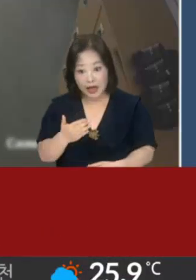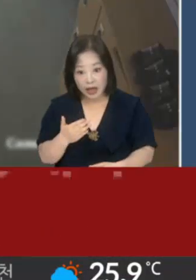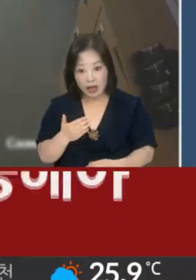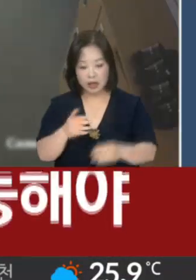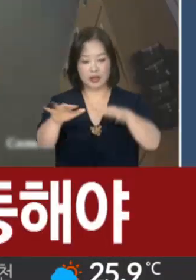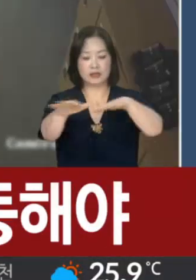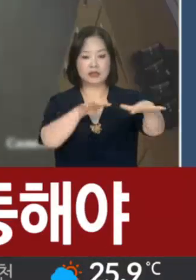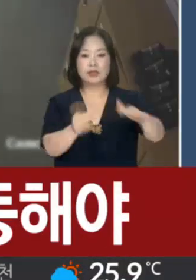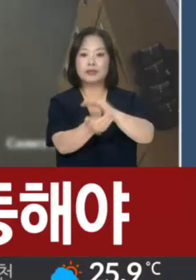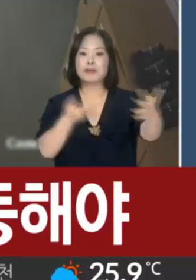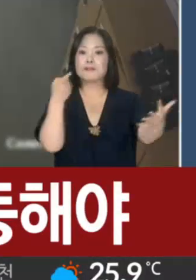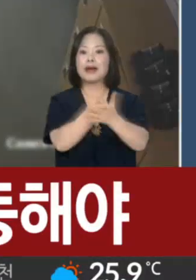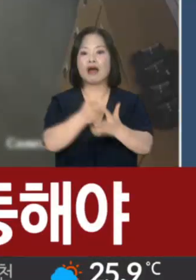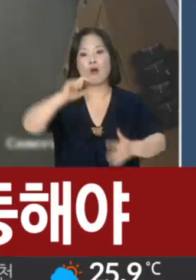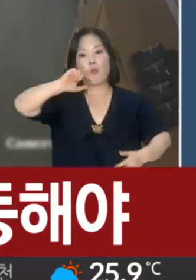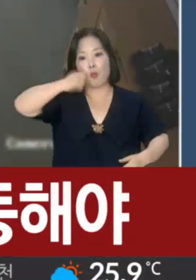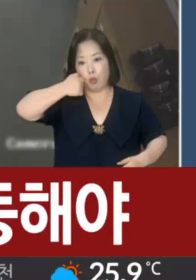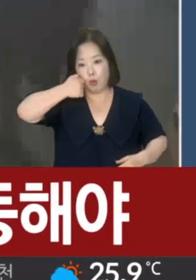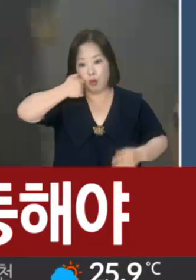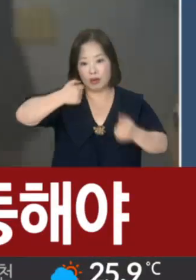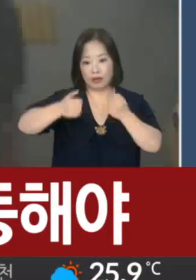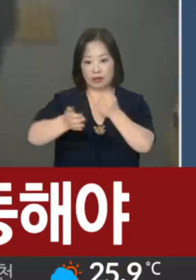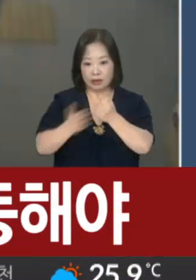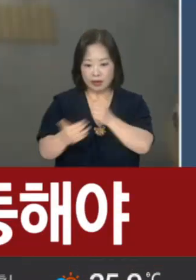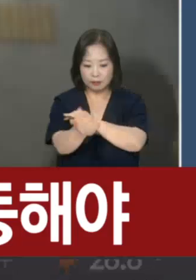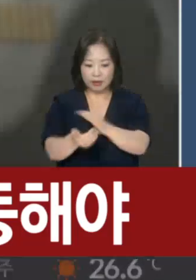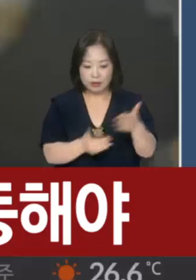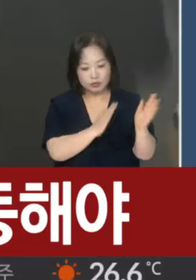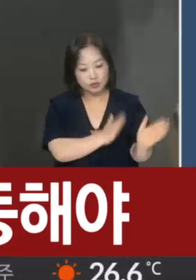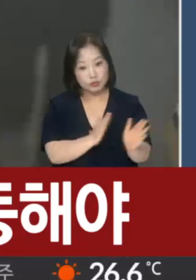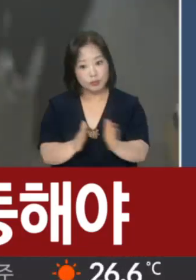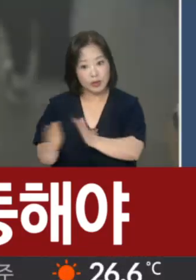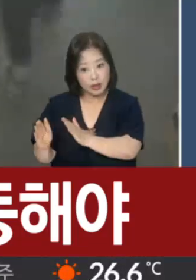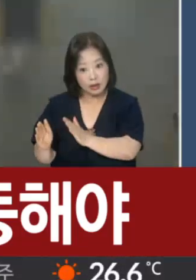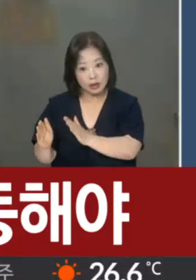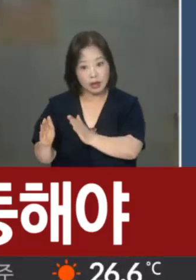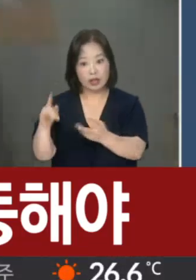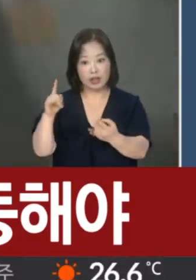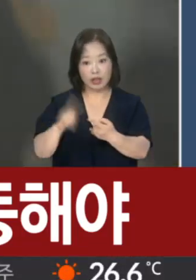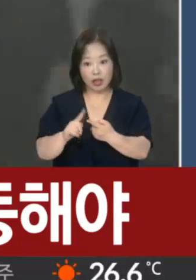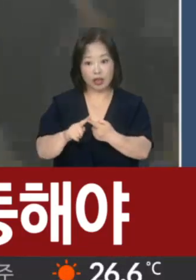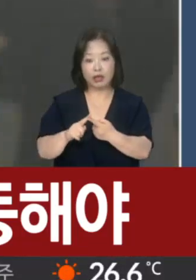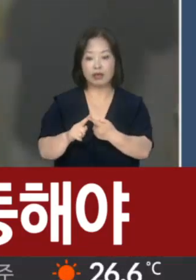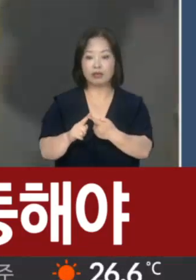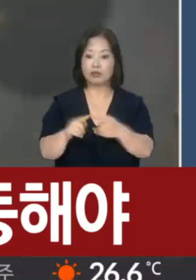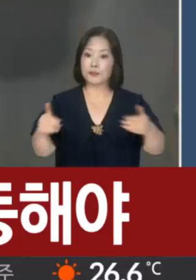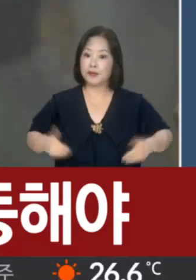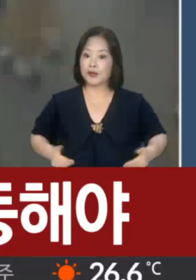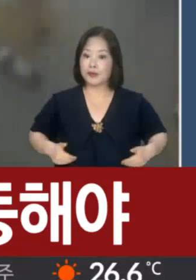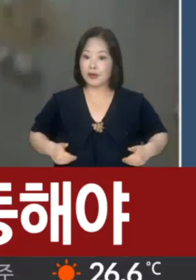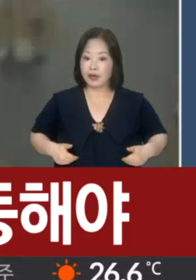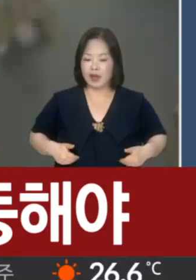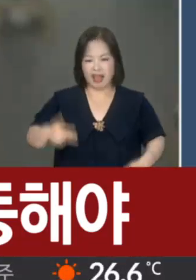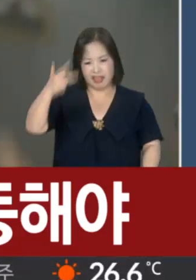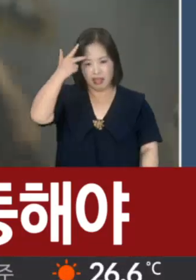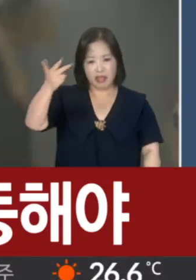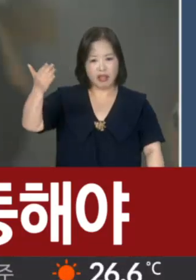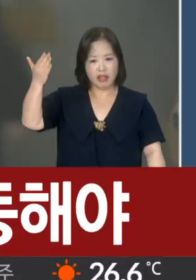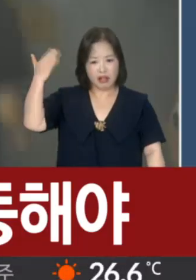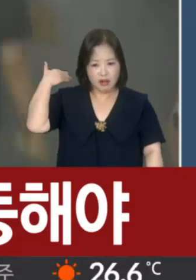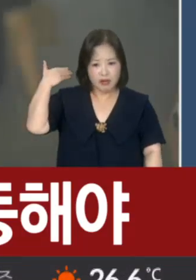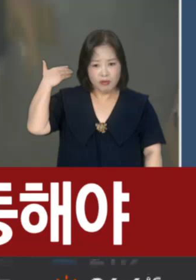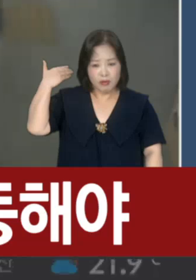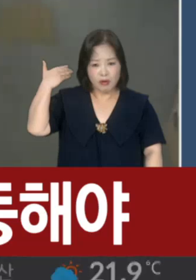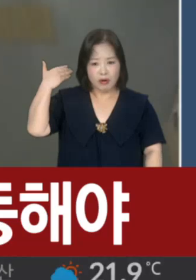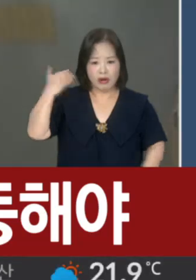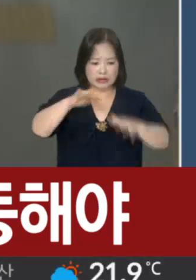지진을 예측할 수 없기 때문에 거기에 대한 대응에 대한 부분의 것을 결정을 해야 되는 시기가 왔다는 거죠. 그래서 예. 과거에 말씀드린